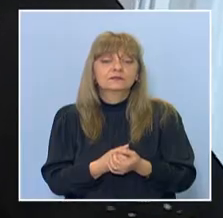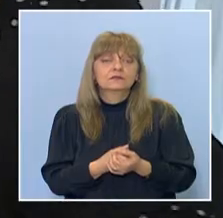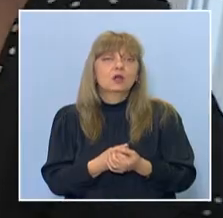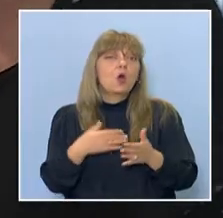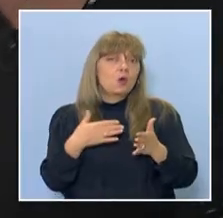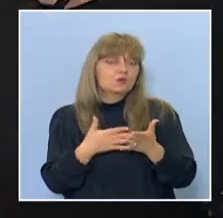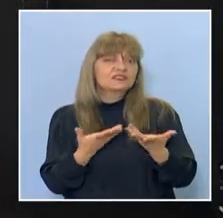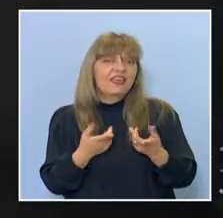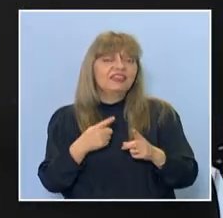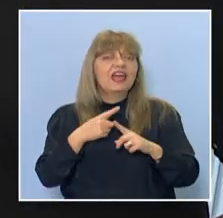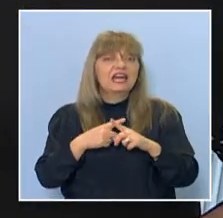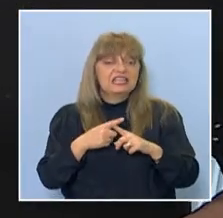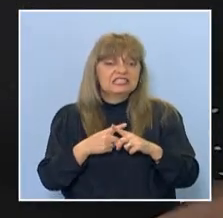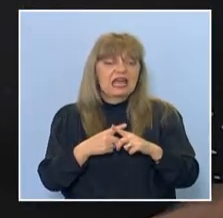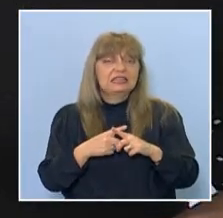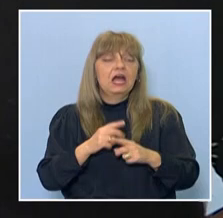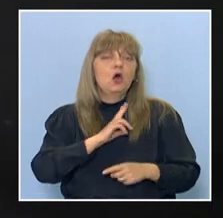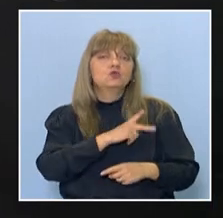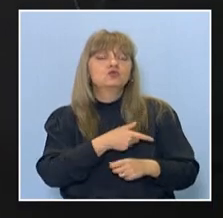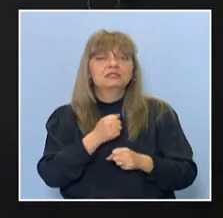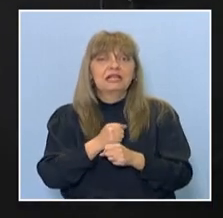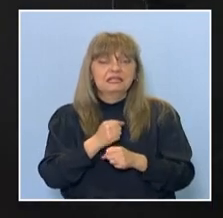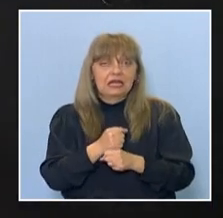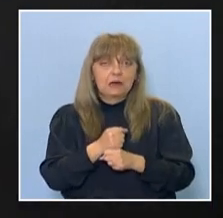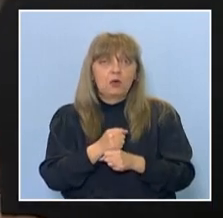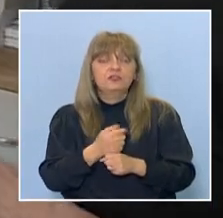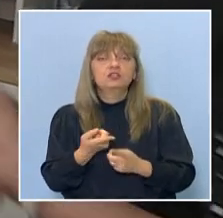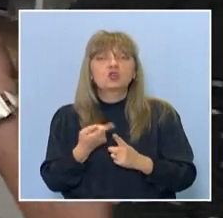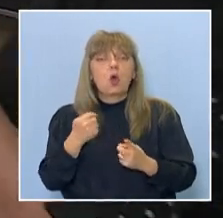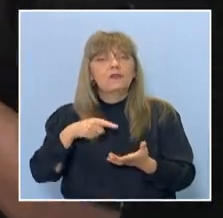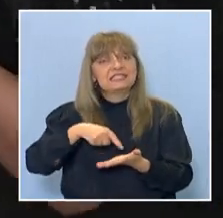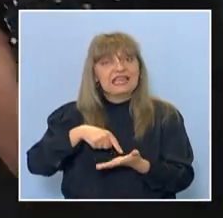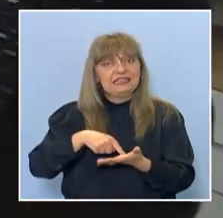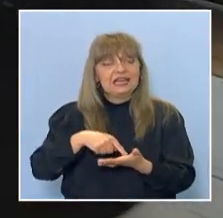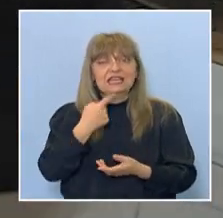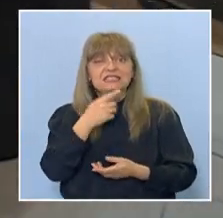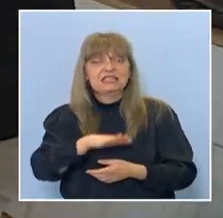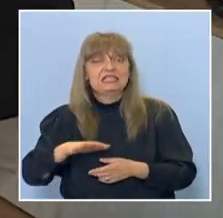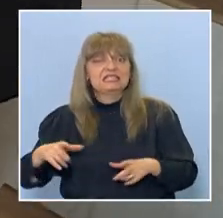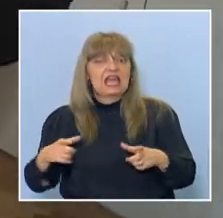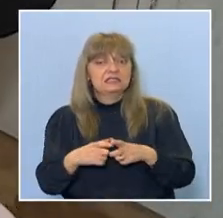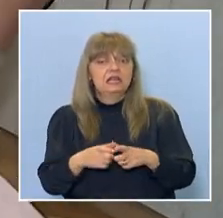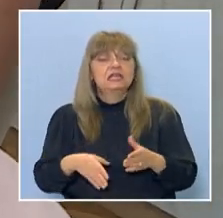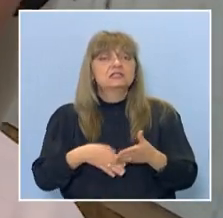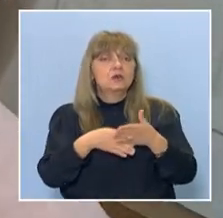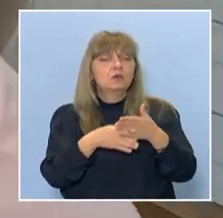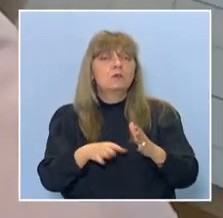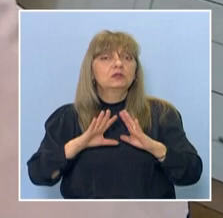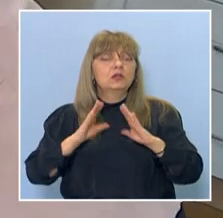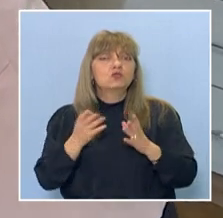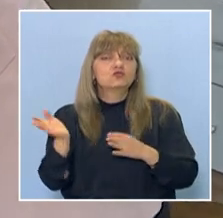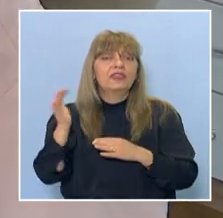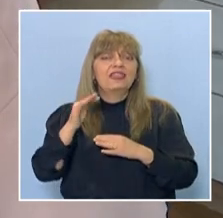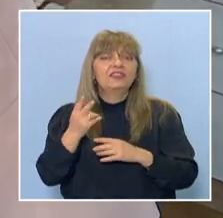Освен на Християна, социалните работници от Общностния център за деца и семейства са помогнали още на над